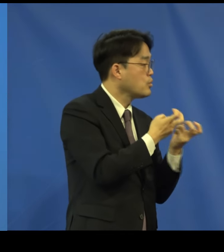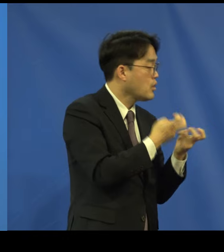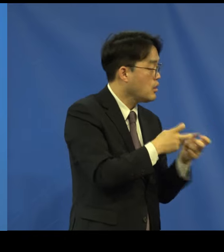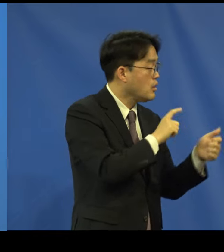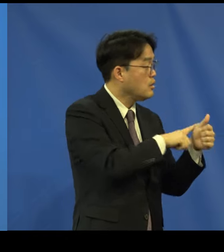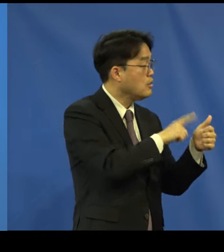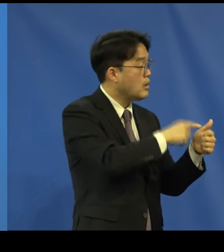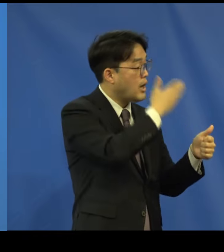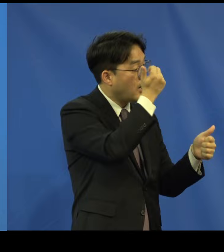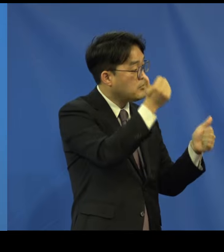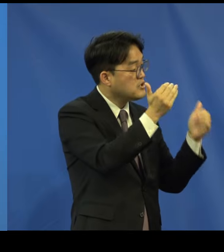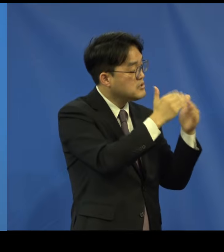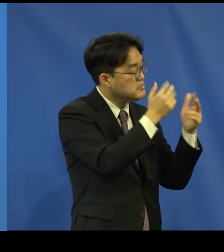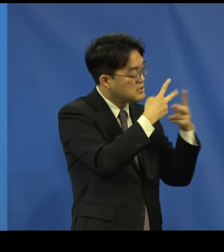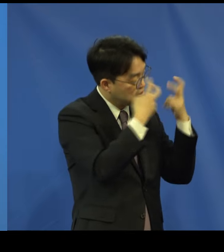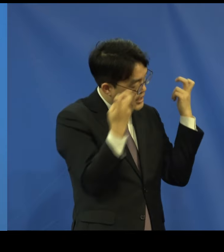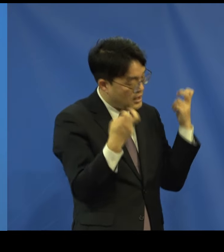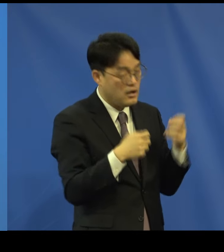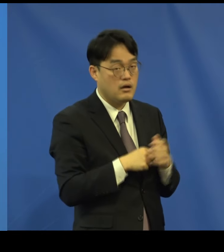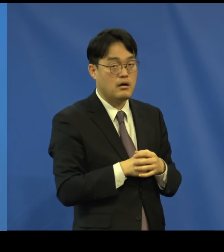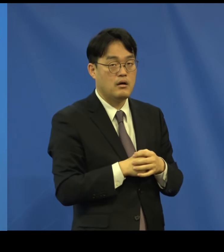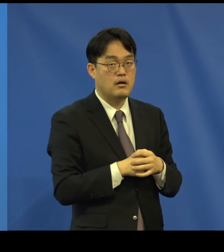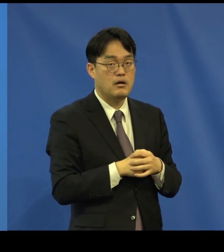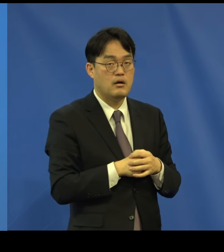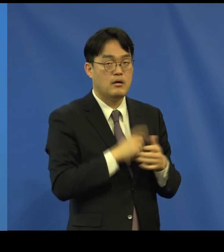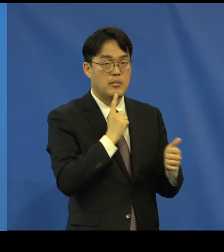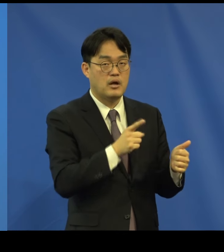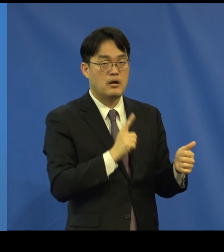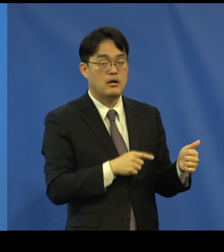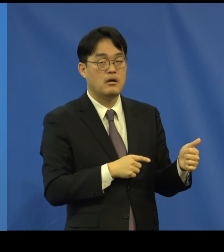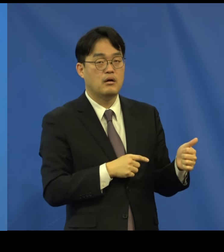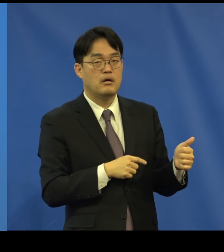자라. 사랑하는 여러분, 눈을